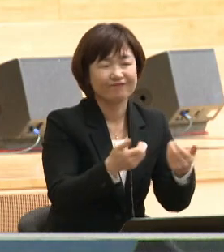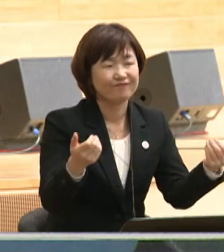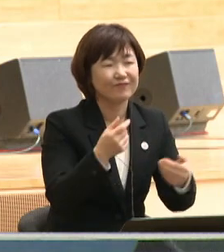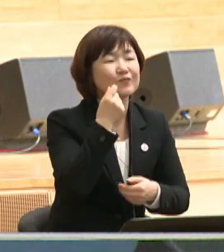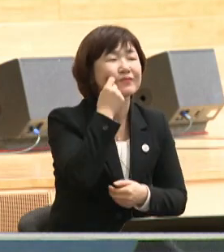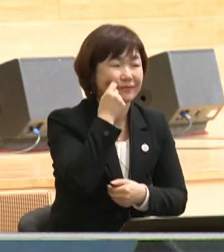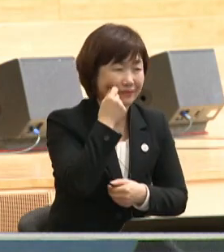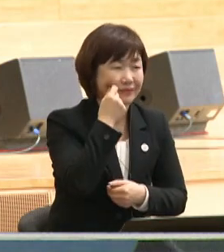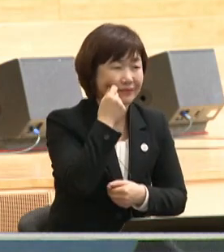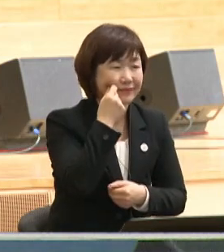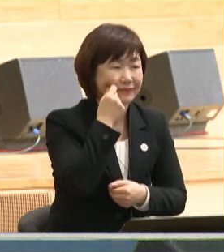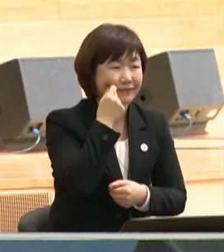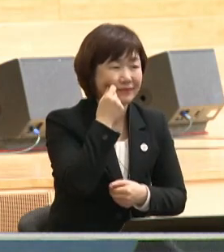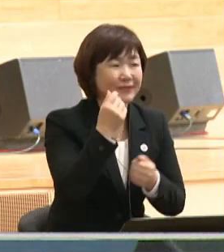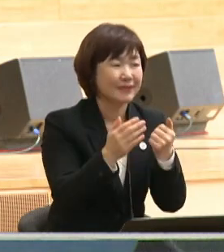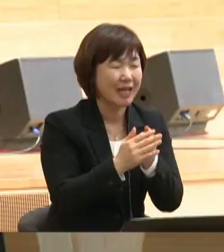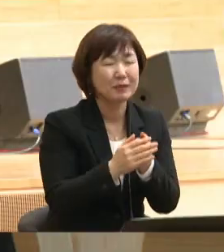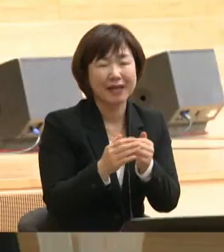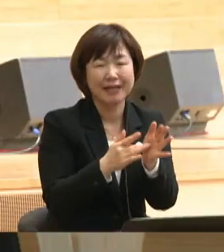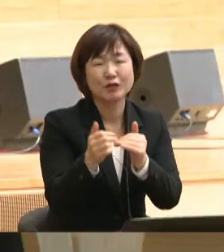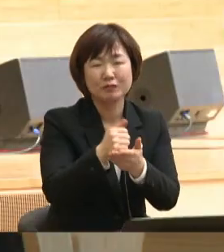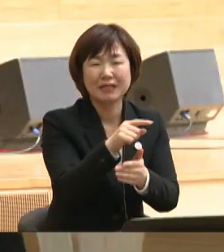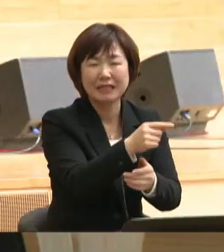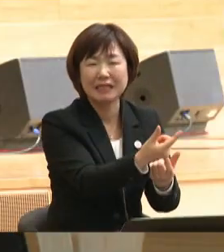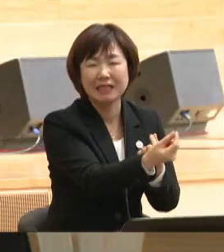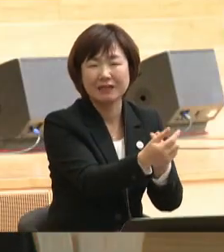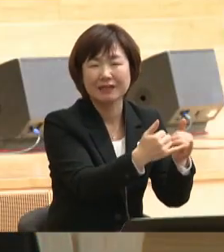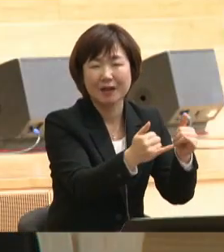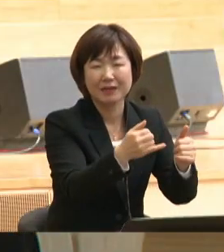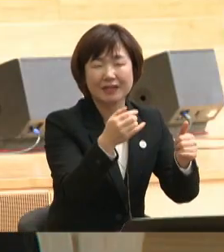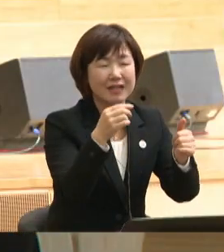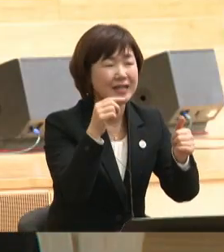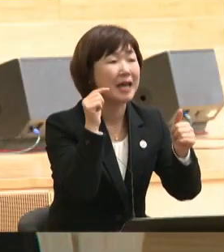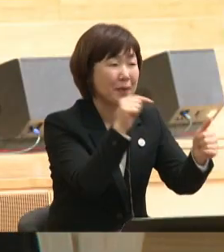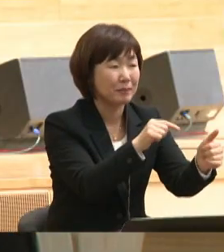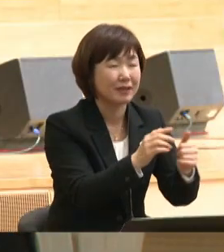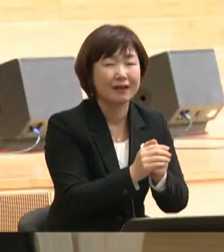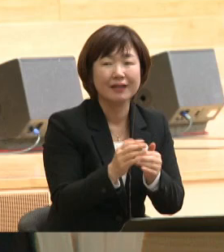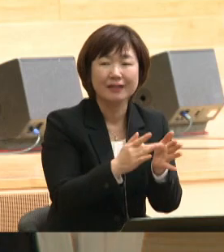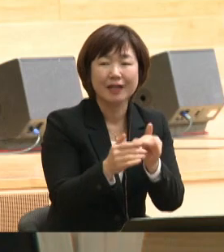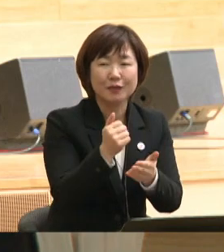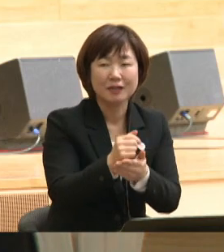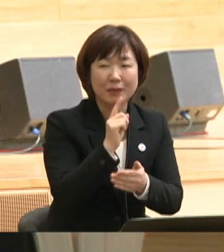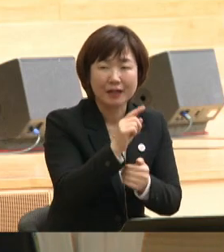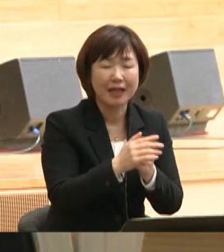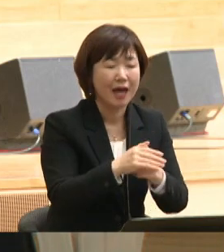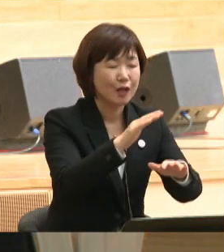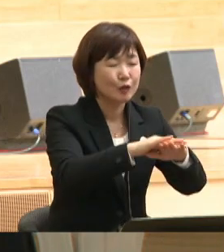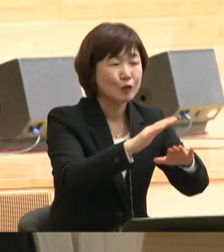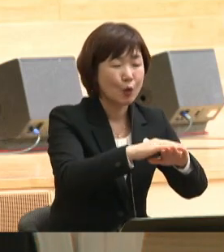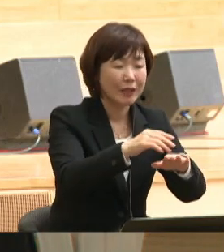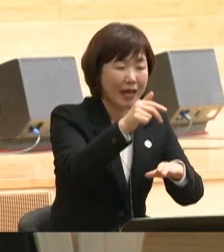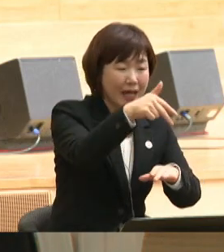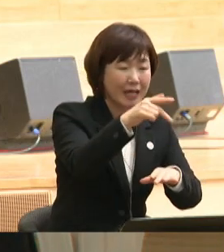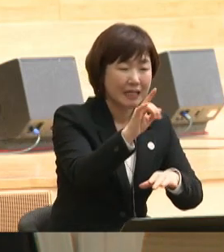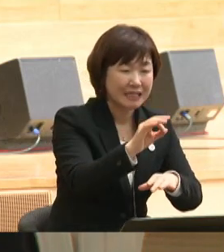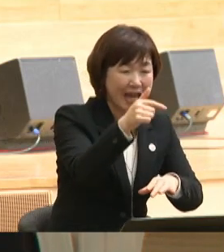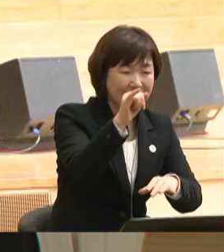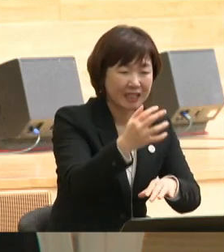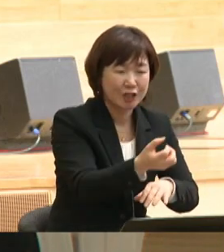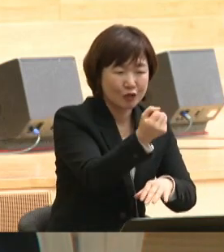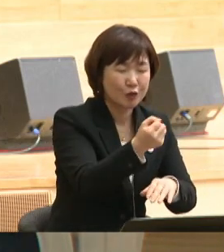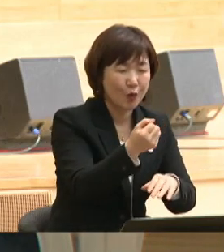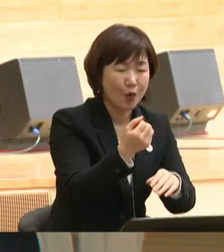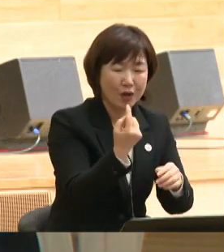것이죠 예수님은 이런 사람들을 향하여서 이렇게 말씀하십니다 예수께서 이르시되 손에 쟁기를 잡고 뒤를